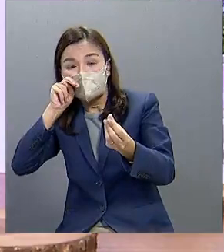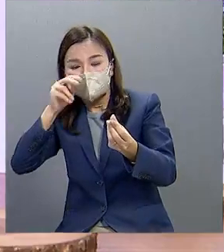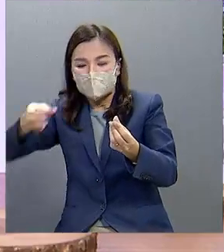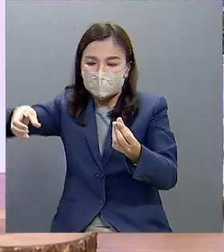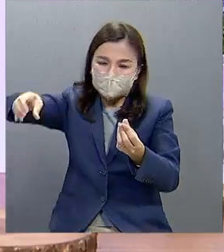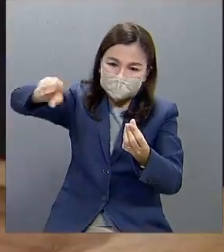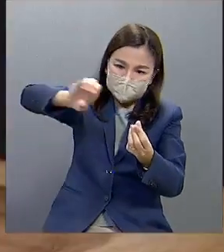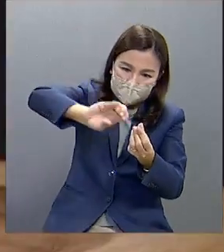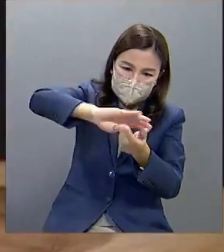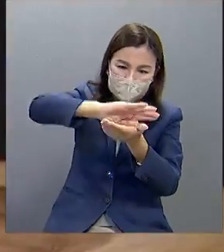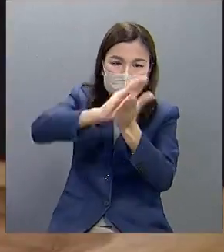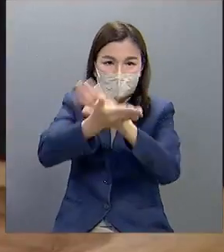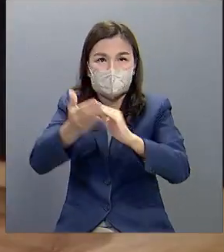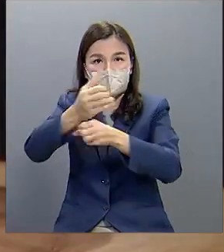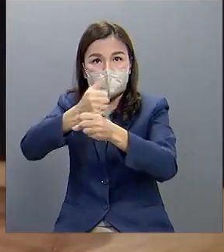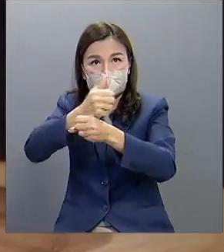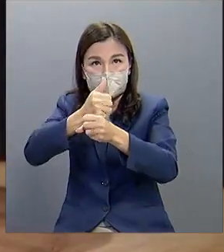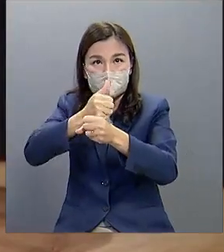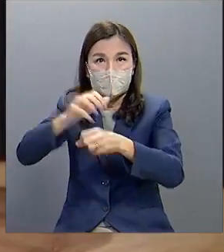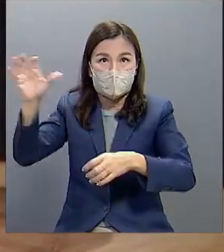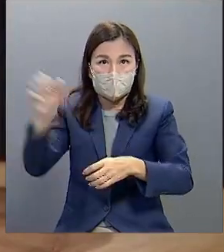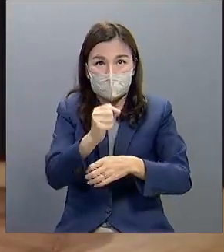10 ml นะคะ